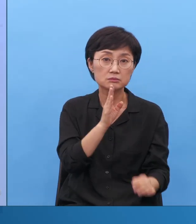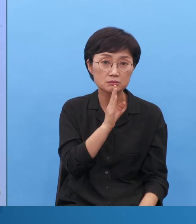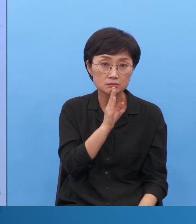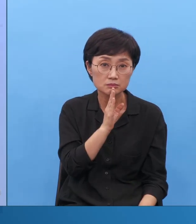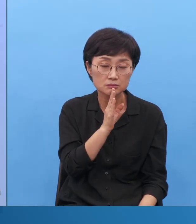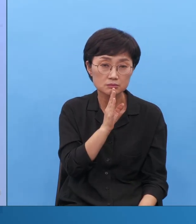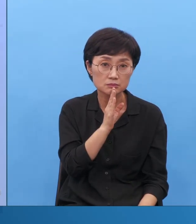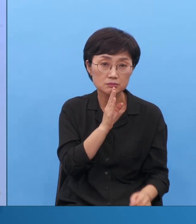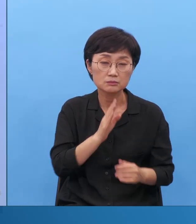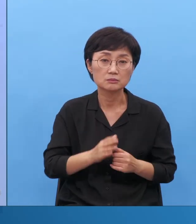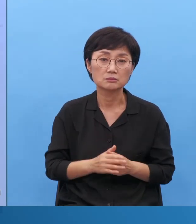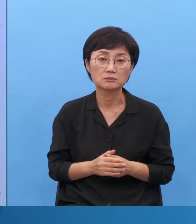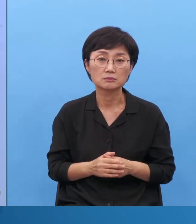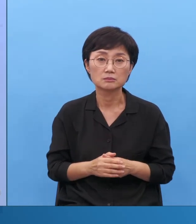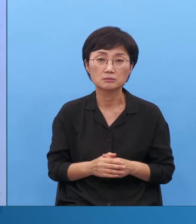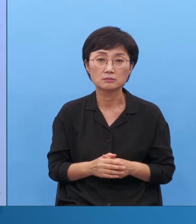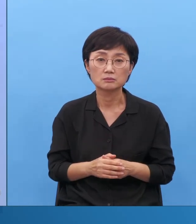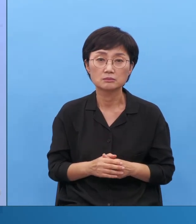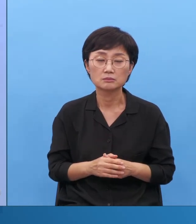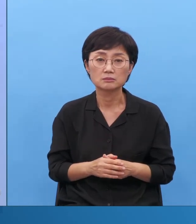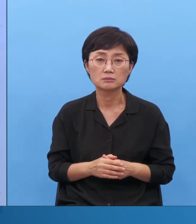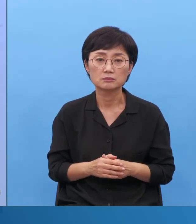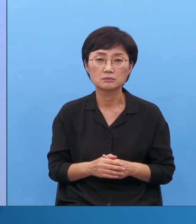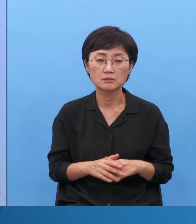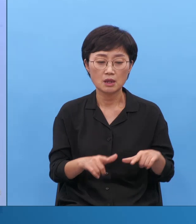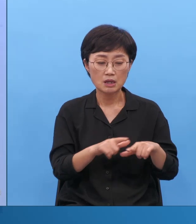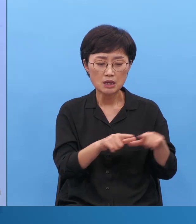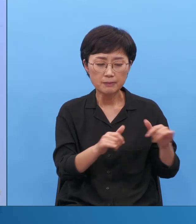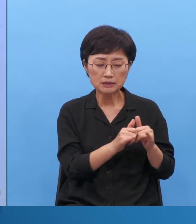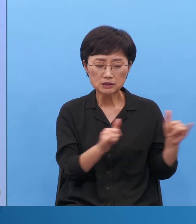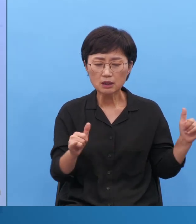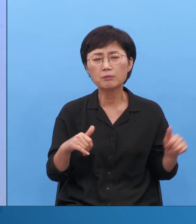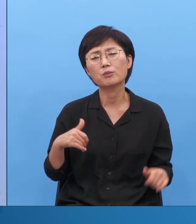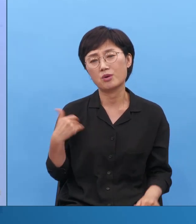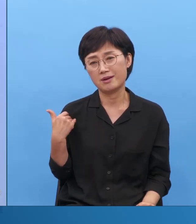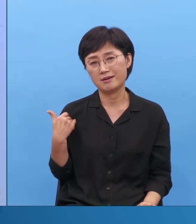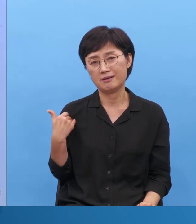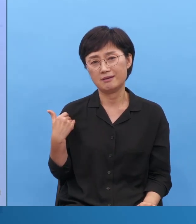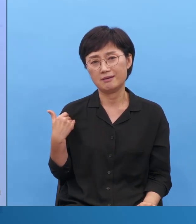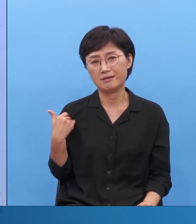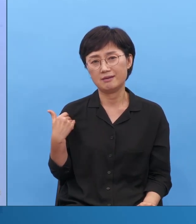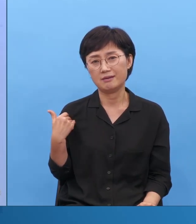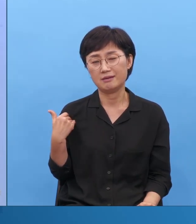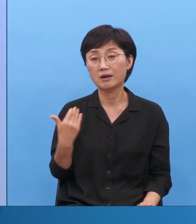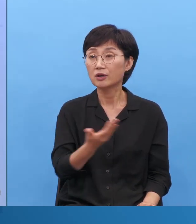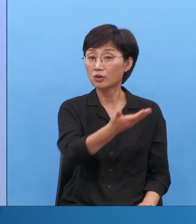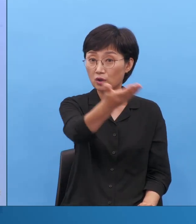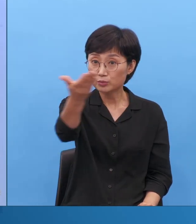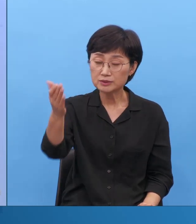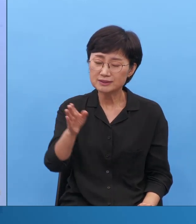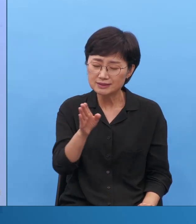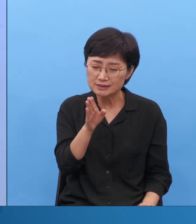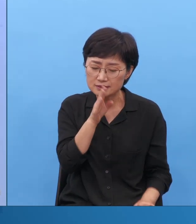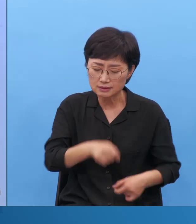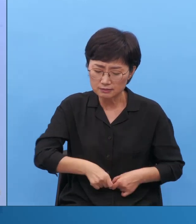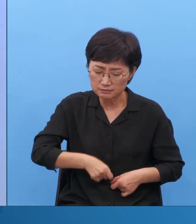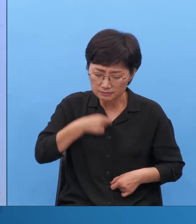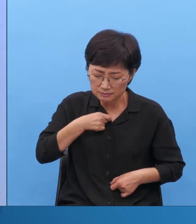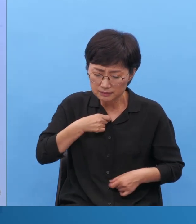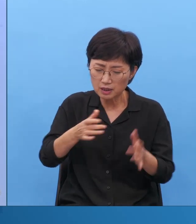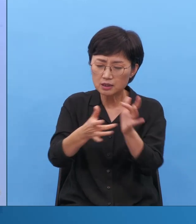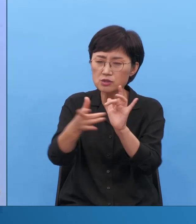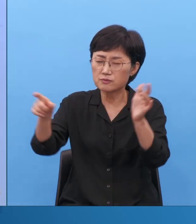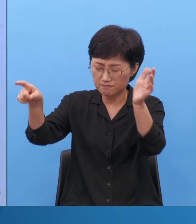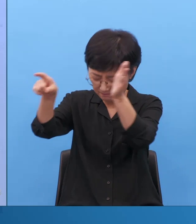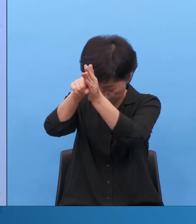went through so much difficulty for the last 20,000 일반 사람 years. 모릅니다. 여러분 진짜 예수 믿어야 돼요. 초월적 은혜. The average people do not know this.